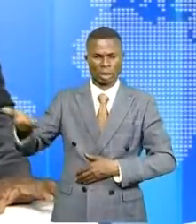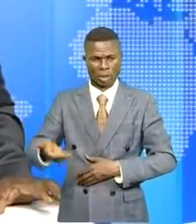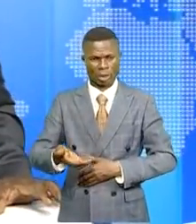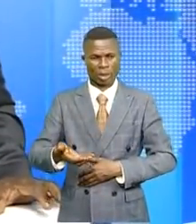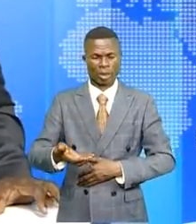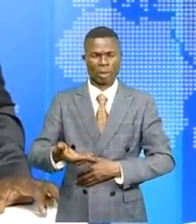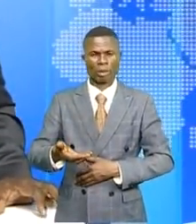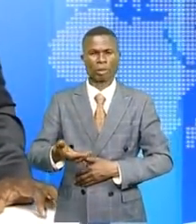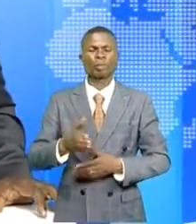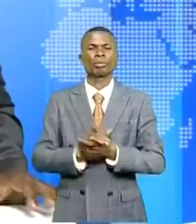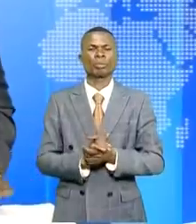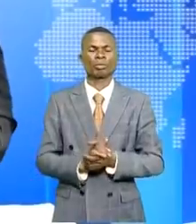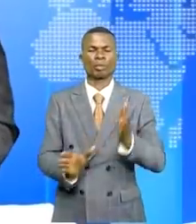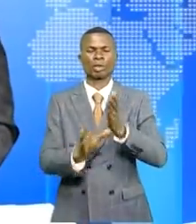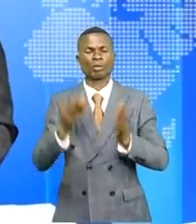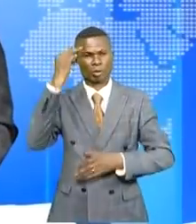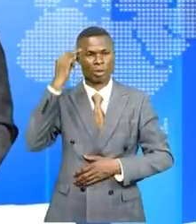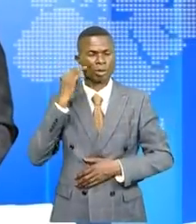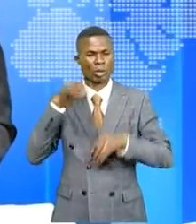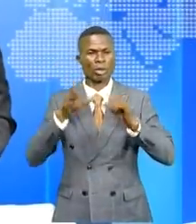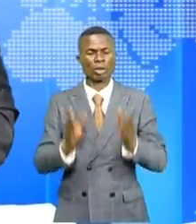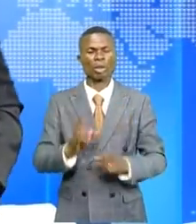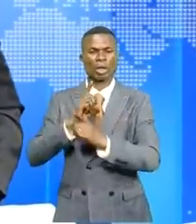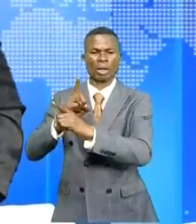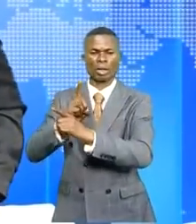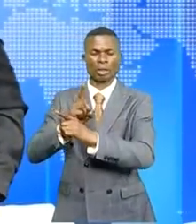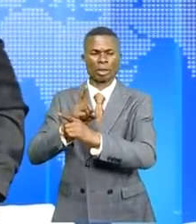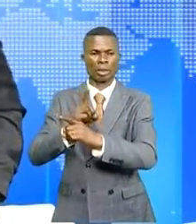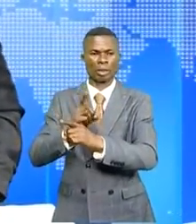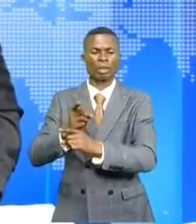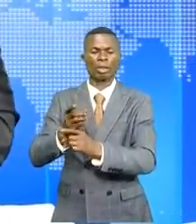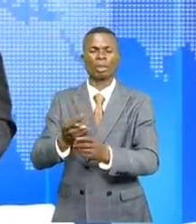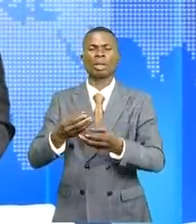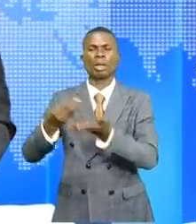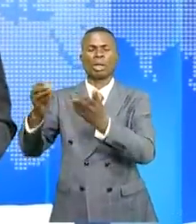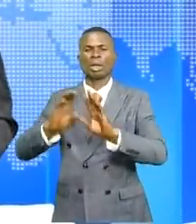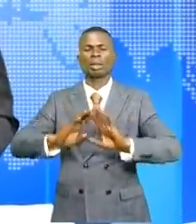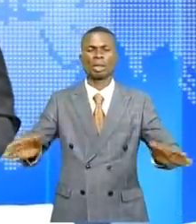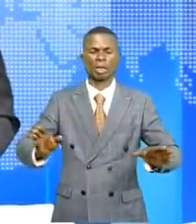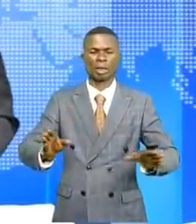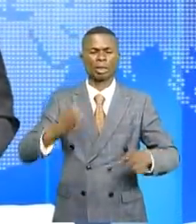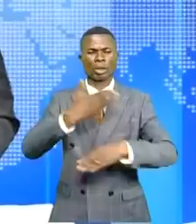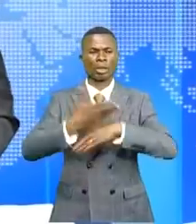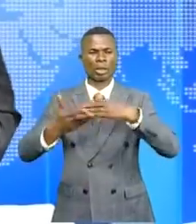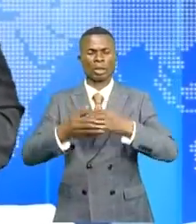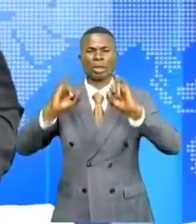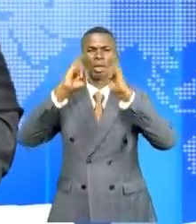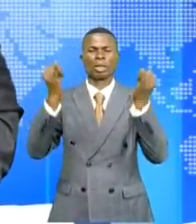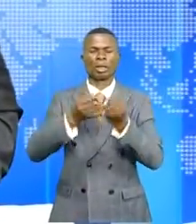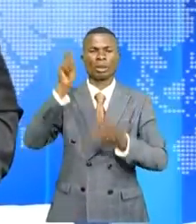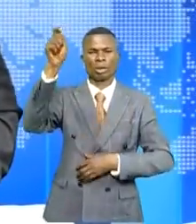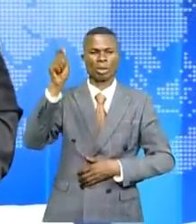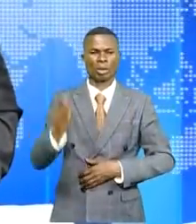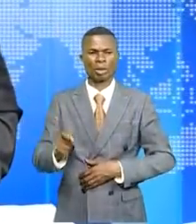Séraphine Kulubu, vice-ministre congolaise de la Défense. Le transfert des compétences, l'installation des industries militaires